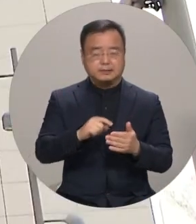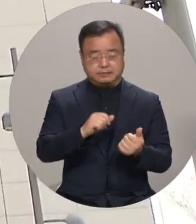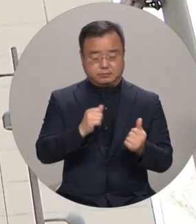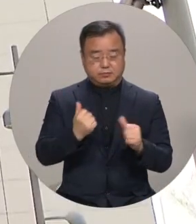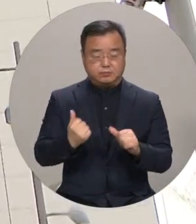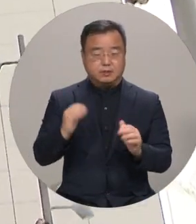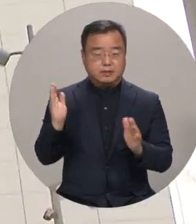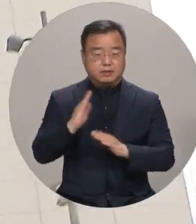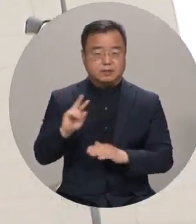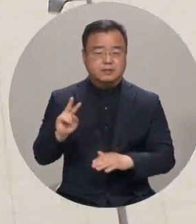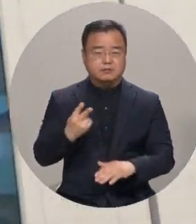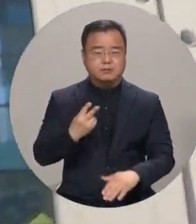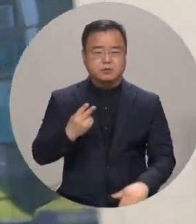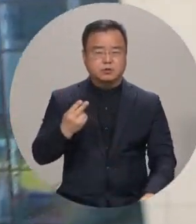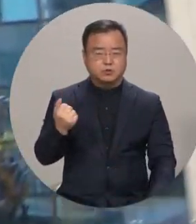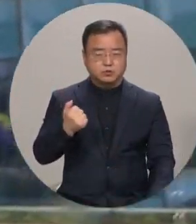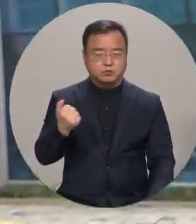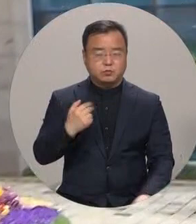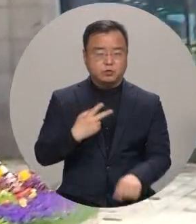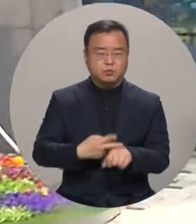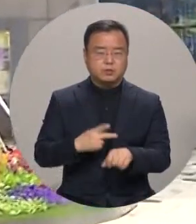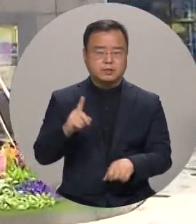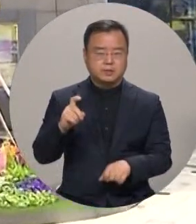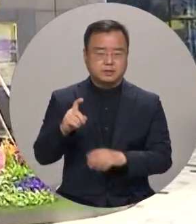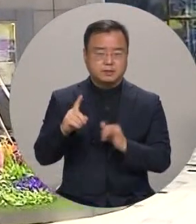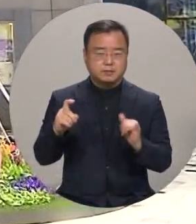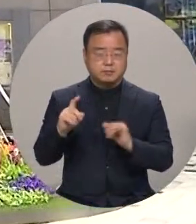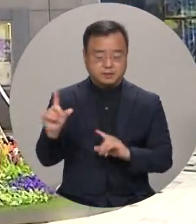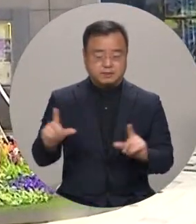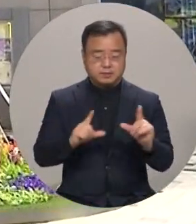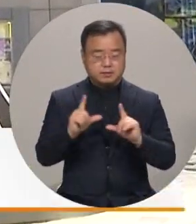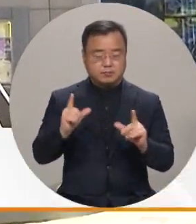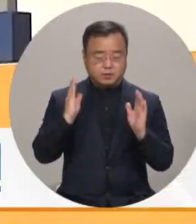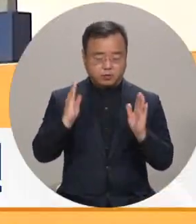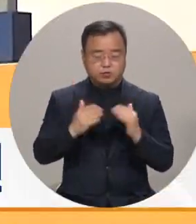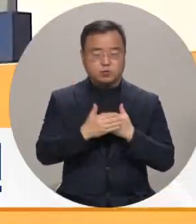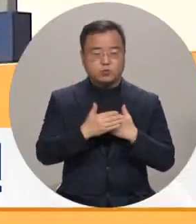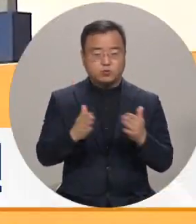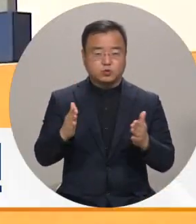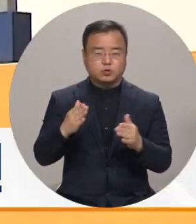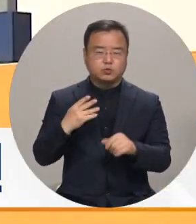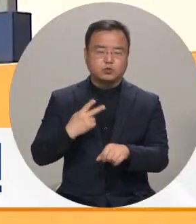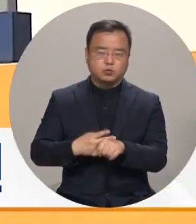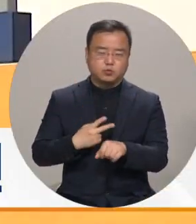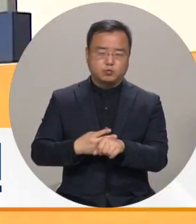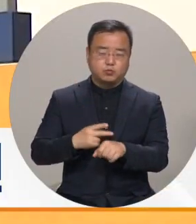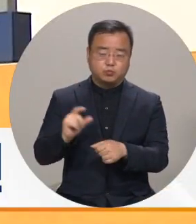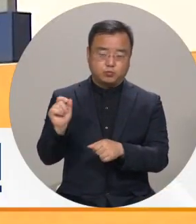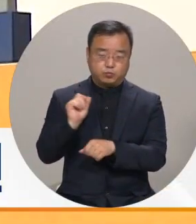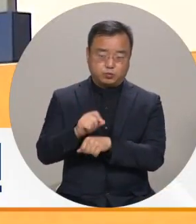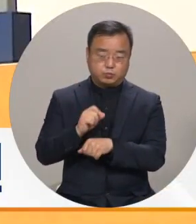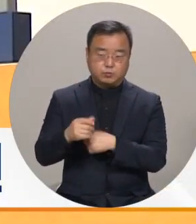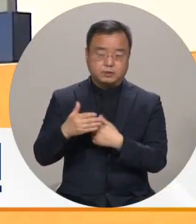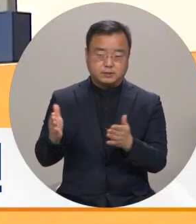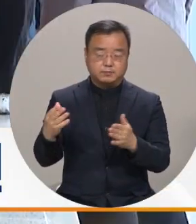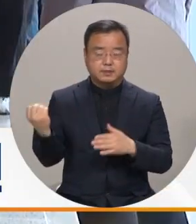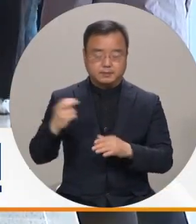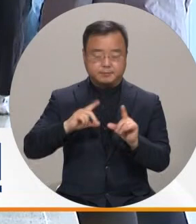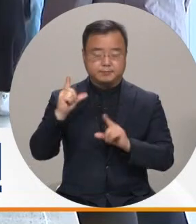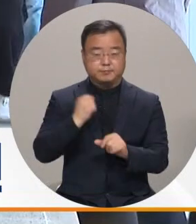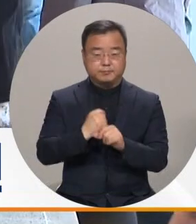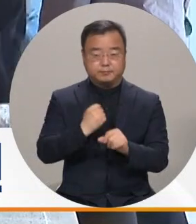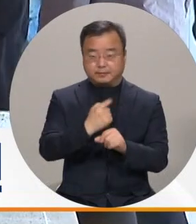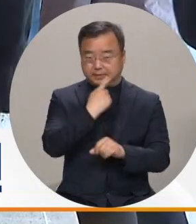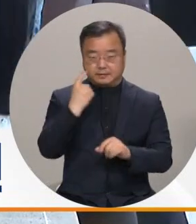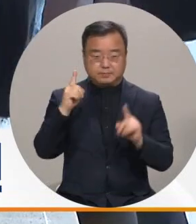학생 210명과 교사 11명이 생활하던 교실과 교무실이 재현돼 있습니다. 학생들의 증명사진부터 4시